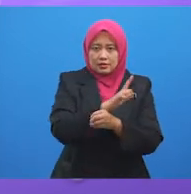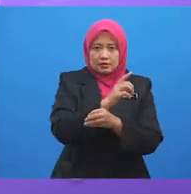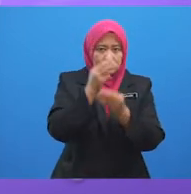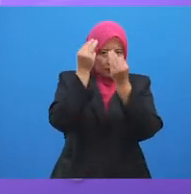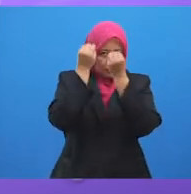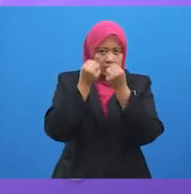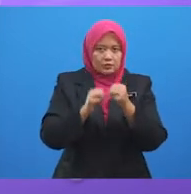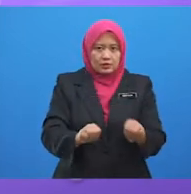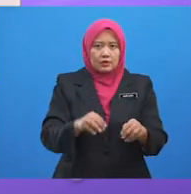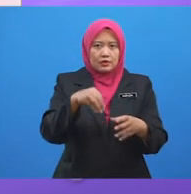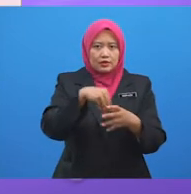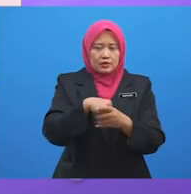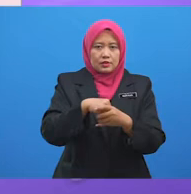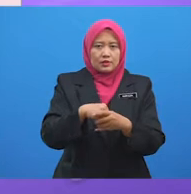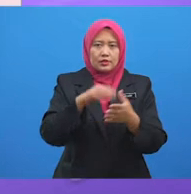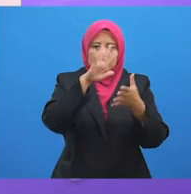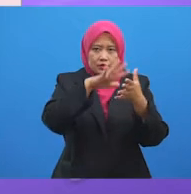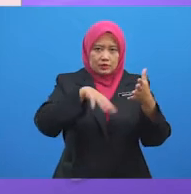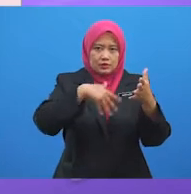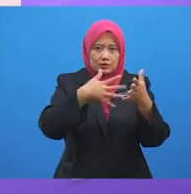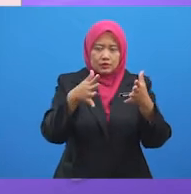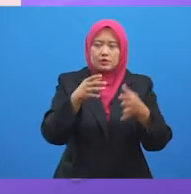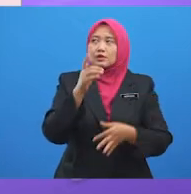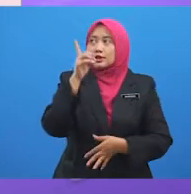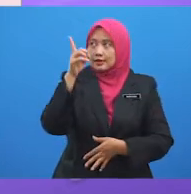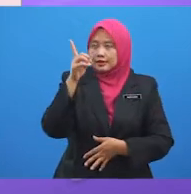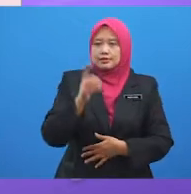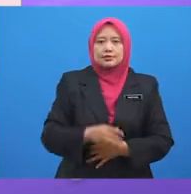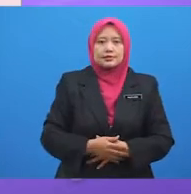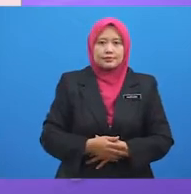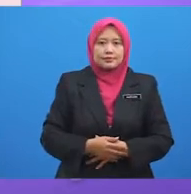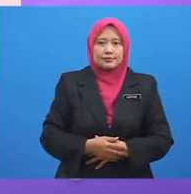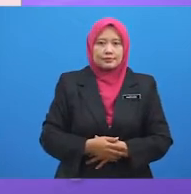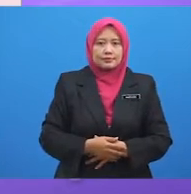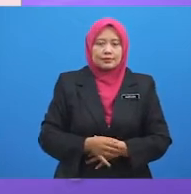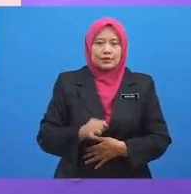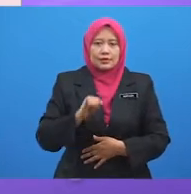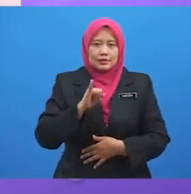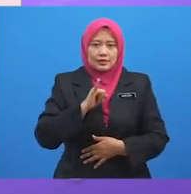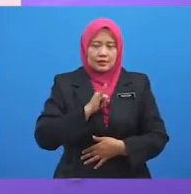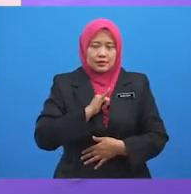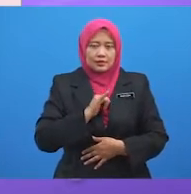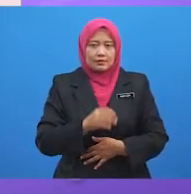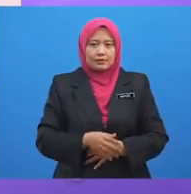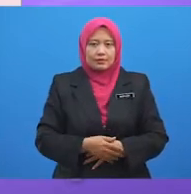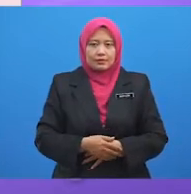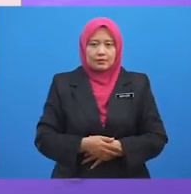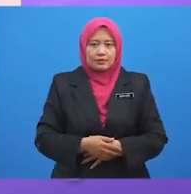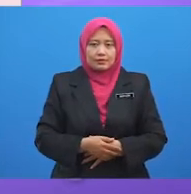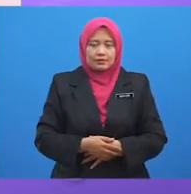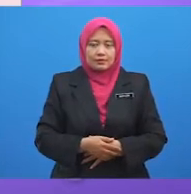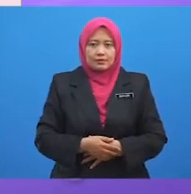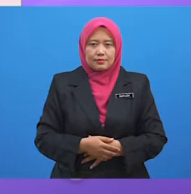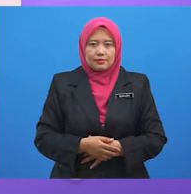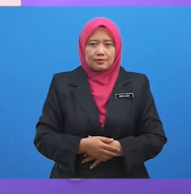Lengkapkan maklumat dalam jadual yang ditunjukkan pada skrin. Cikgu beri 1 minit